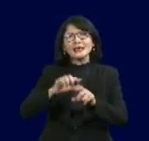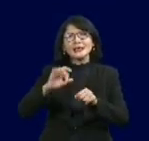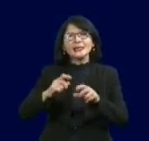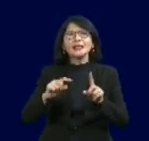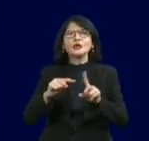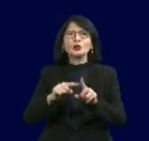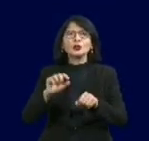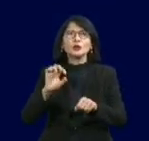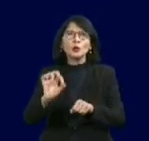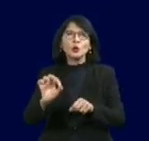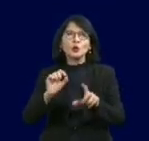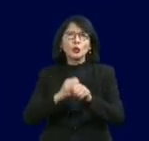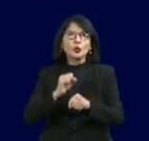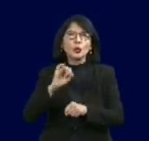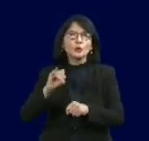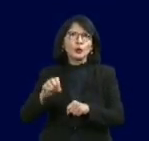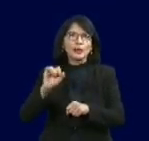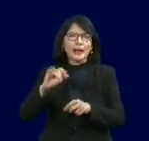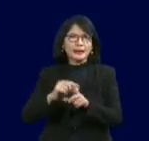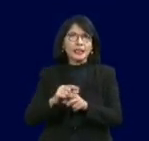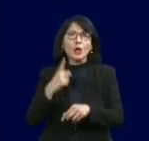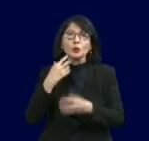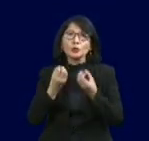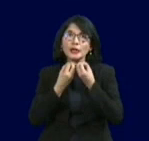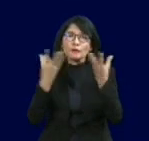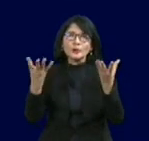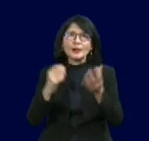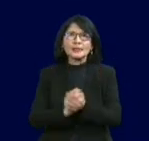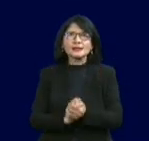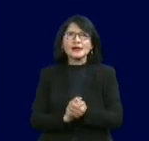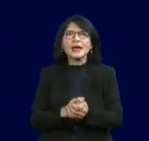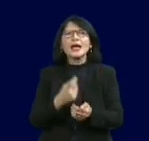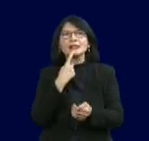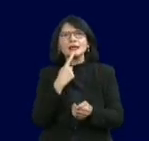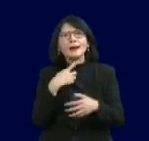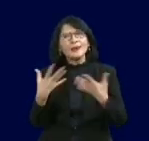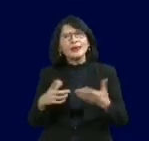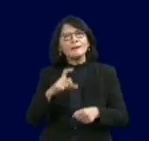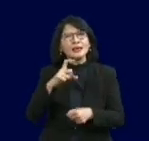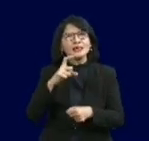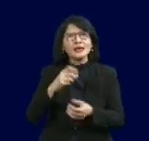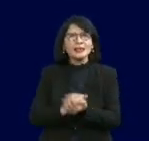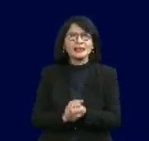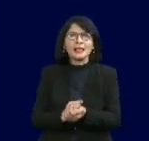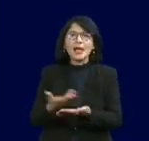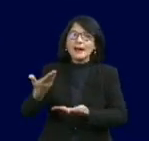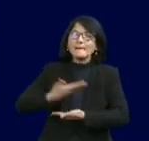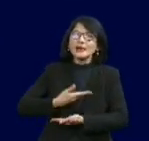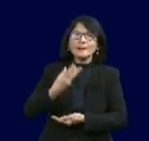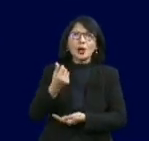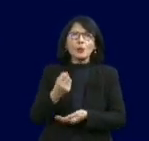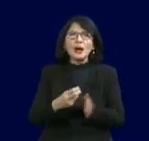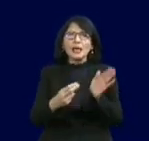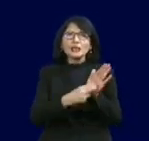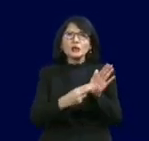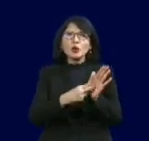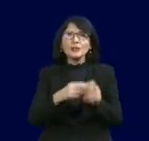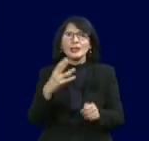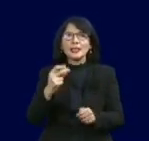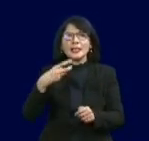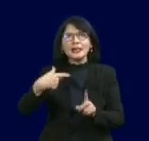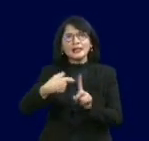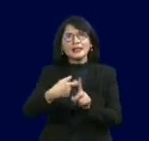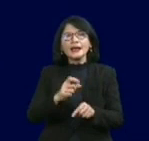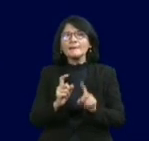pddikti.kemdikbud.go.id, untuk menemukan informasi terkait status pencairan dan lain-lain, rekening bank masing-masing dan lokasi bank cabang.